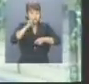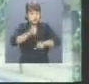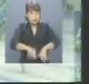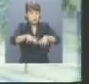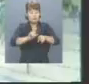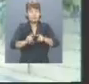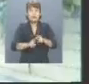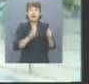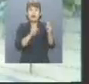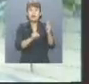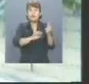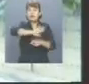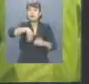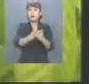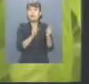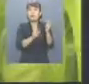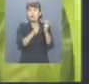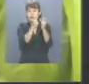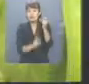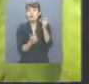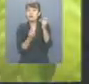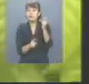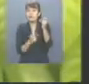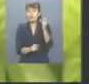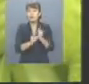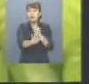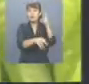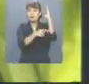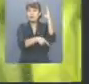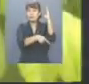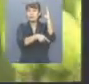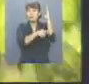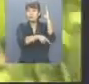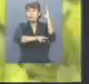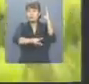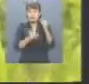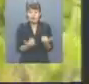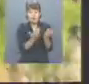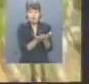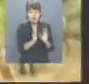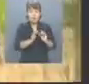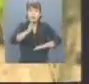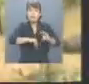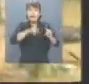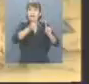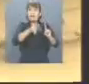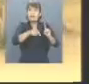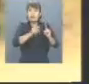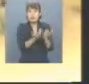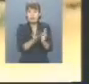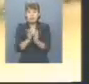อำเภอของจังหวัดพัทลุงแล้วและมีรายงานนะคะว่าประชาชนกว่า 1,000 ครอบครัวกำลังเดือดร้อนจากน้ำท่วม